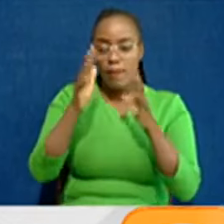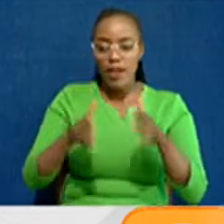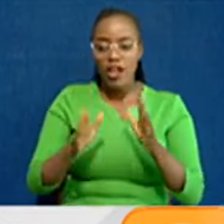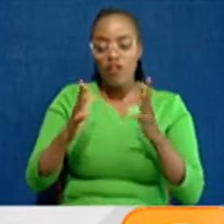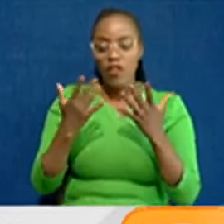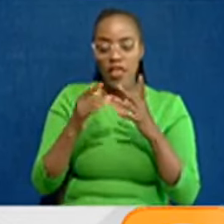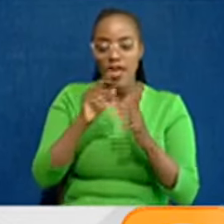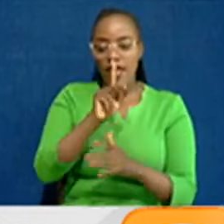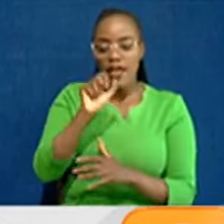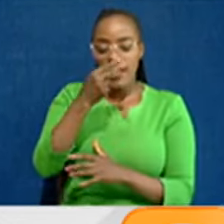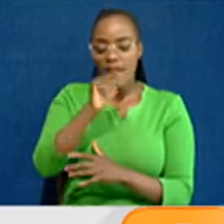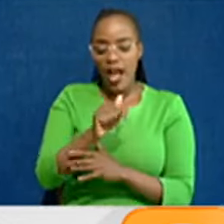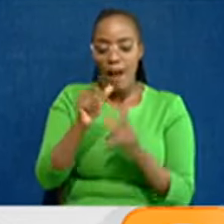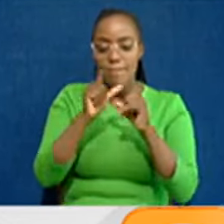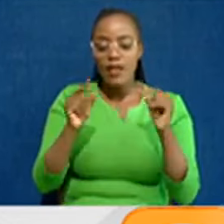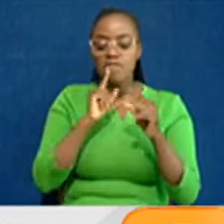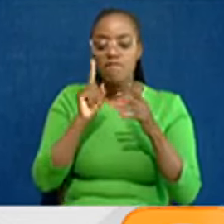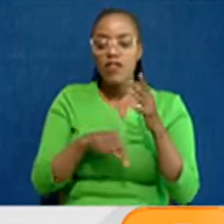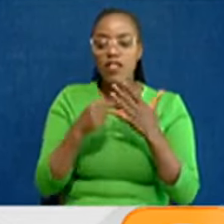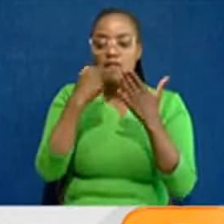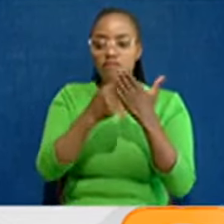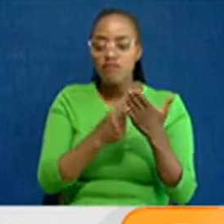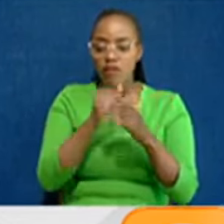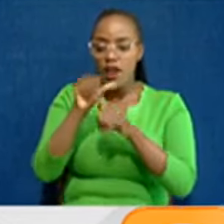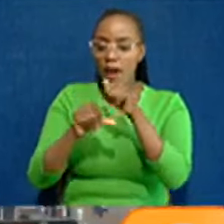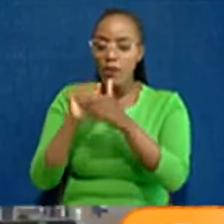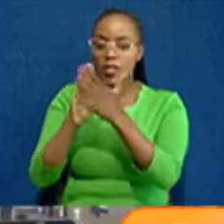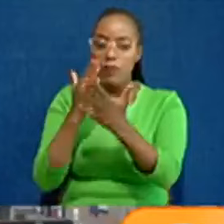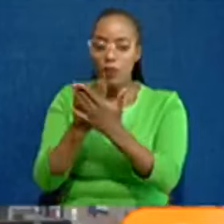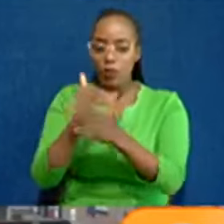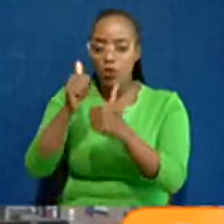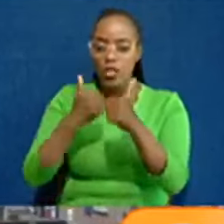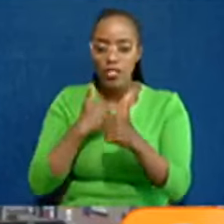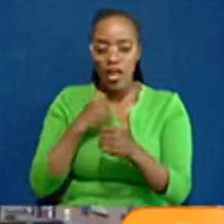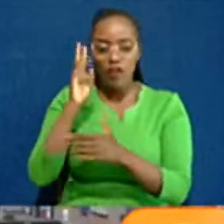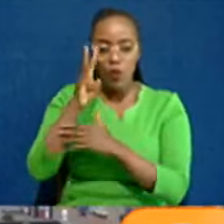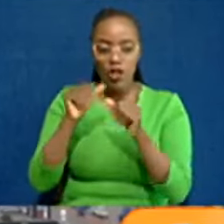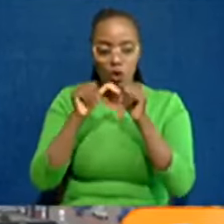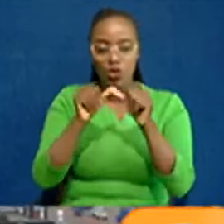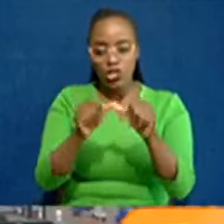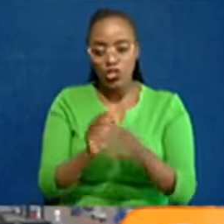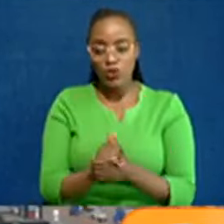Ujumbe wa KeNHA kwenye mtandao umesema kwamba mazungumzo kuhusiana na mapendekezo hayo yanaendelea.